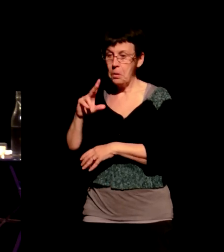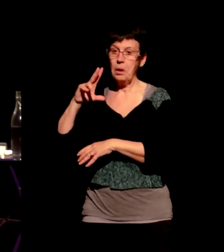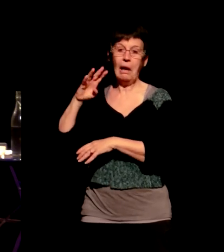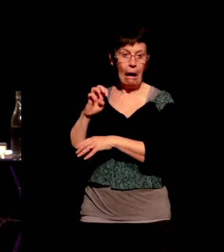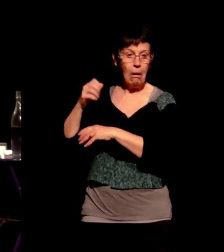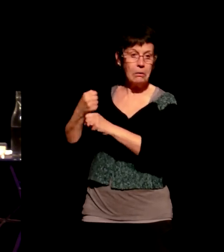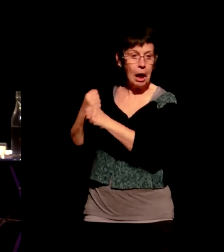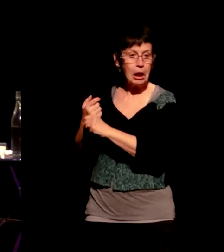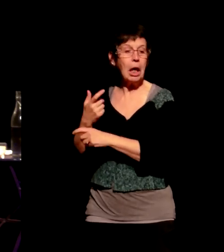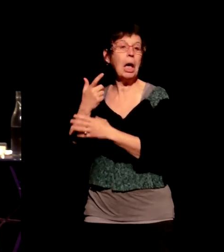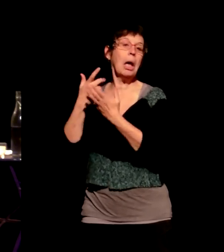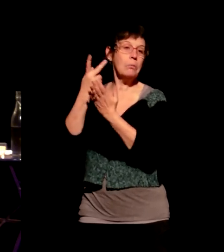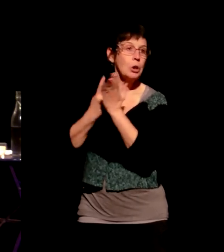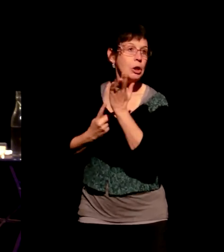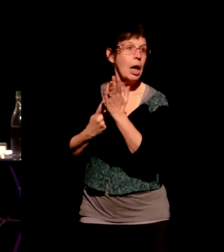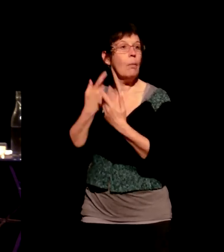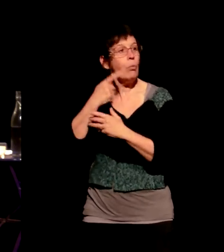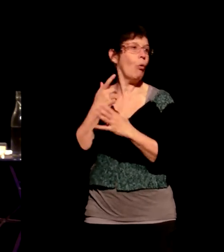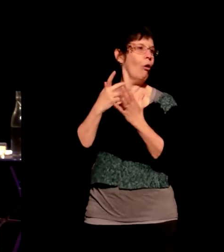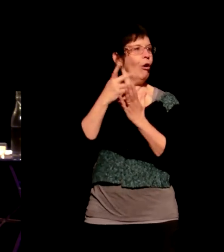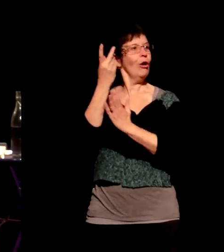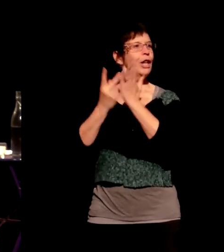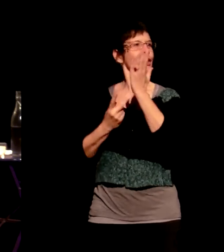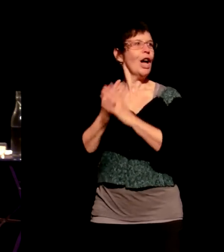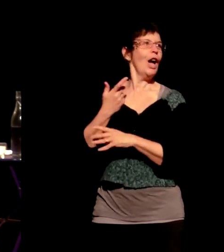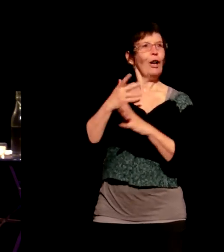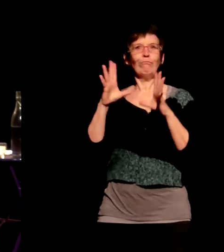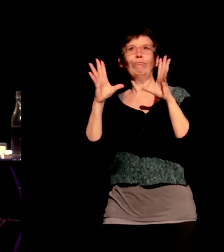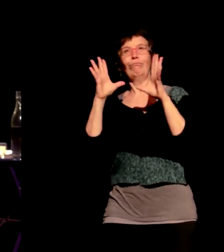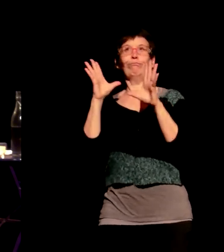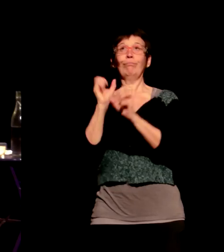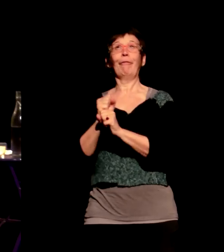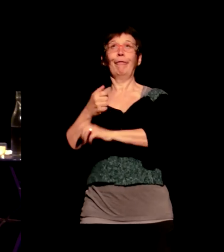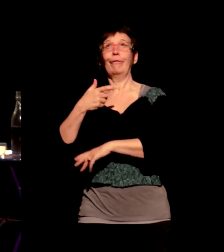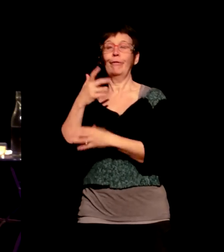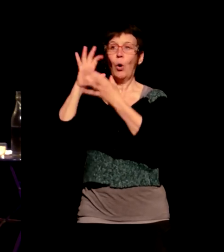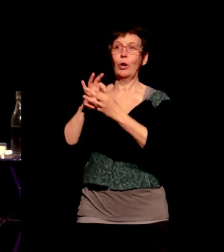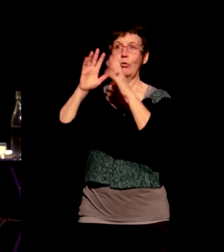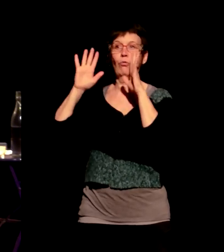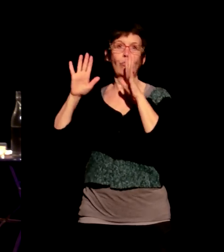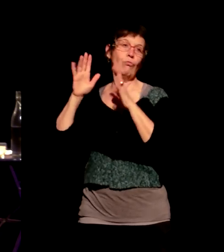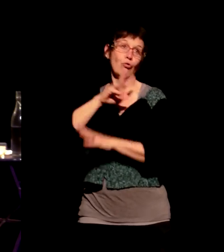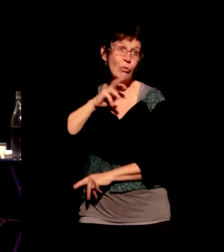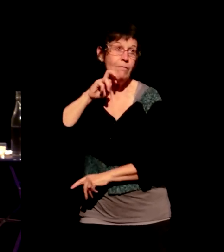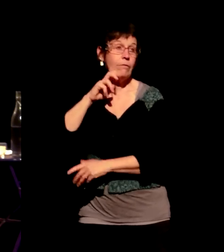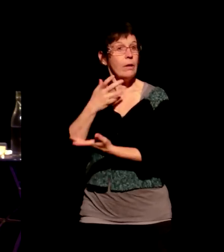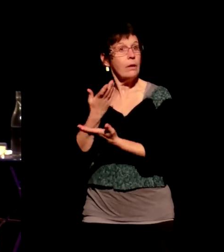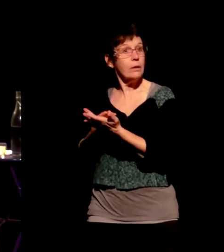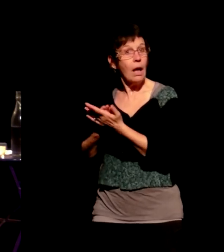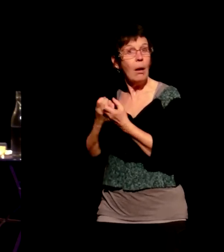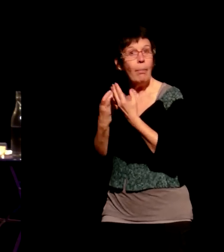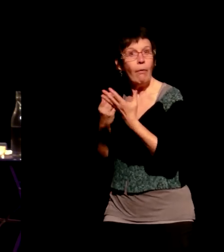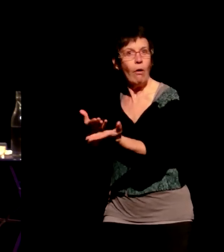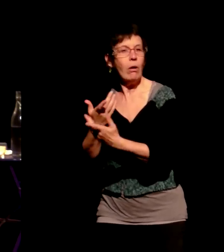sorties dans tout un tas de journaux pour caricaturer la religion juive, est-ce qu'elles ont ou non participé, au-delà d'une liberté d'expression, d'une mécanique qui a amené jusqu'à